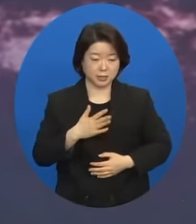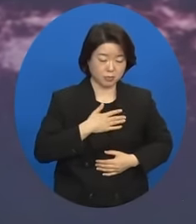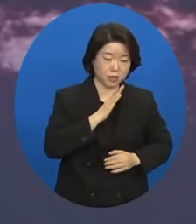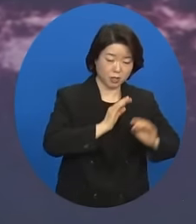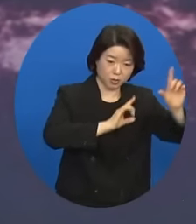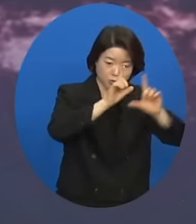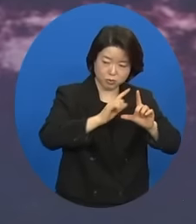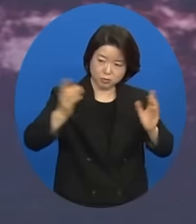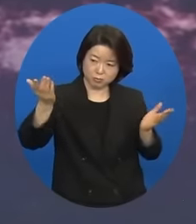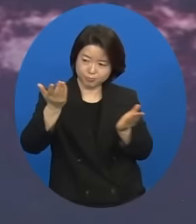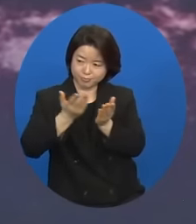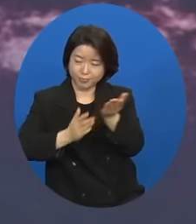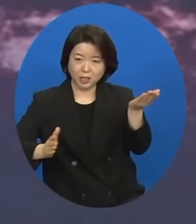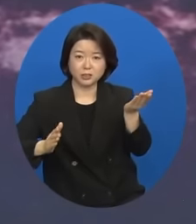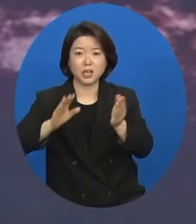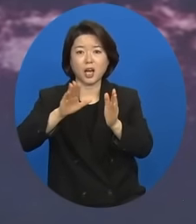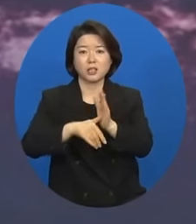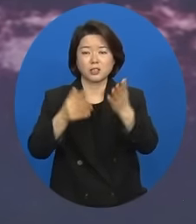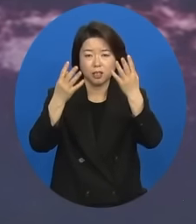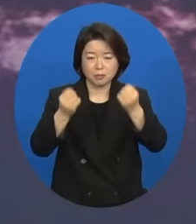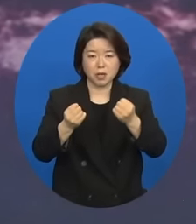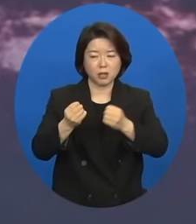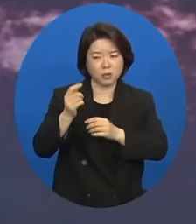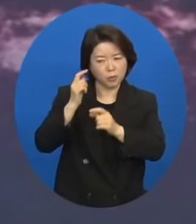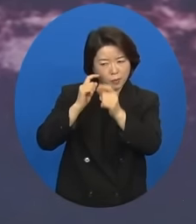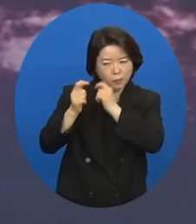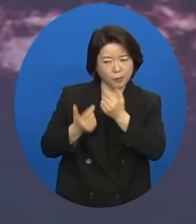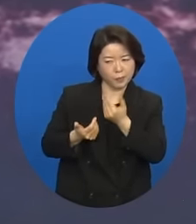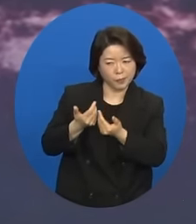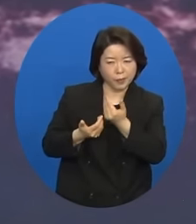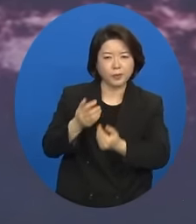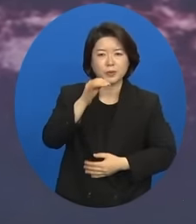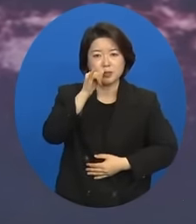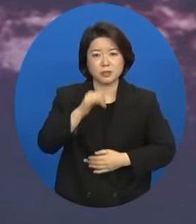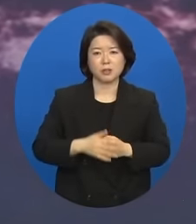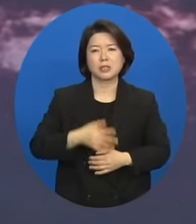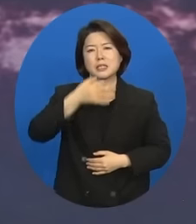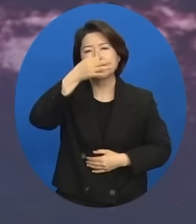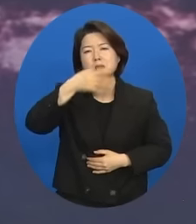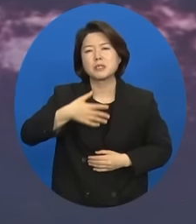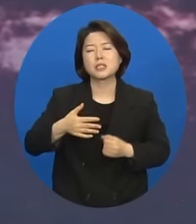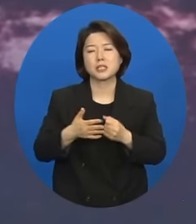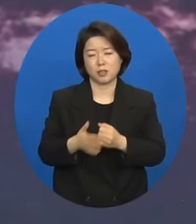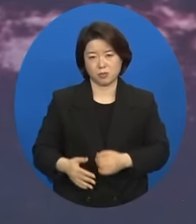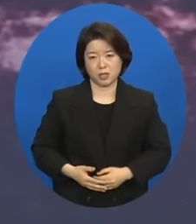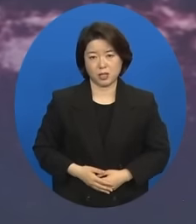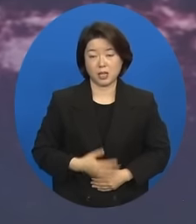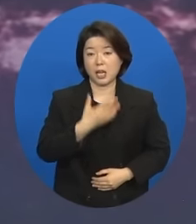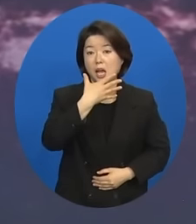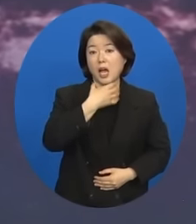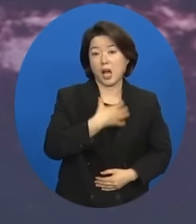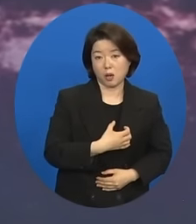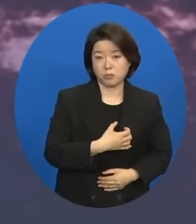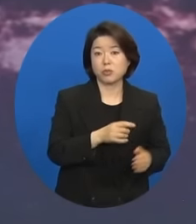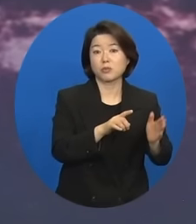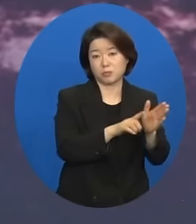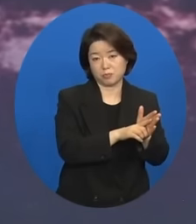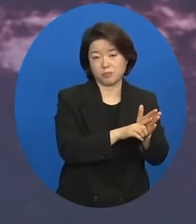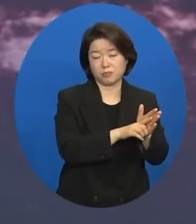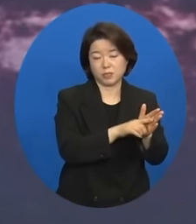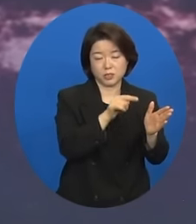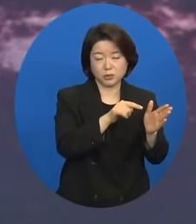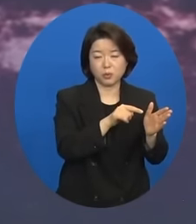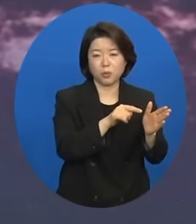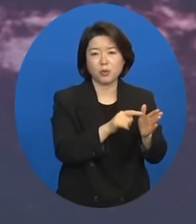많기 때문에 참 고민이 많이 돼요 힘들기도 하고요 아브라함도 겪었던 일입니다 아니 큰 민족 주시겠다고